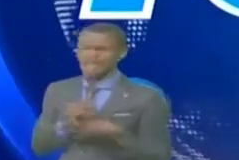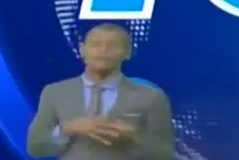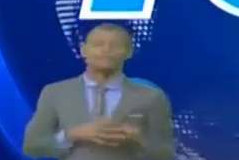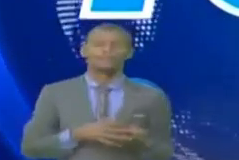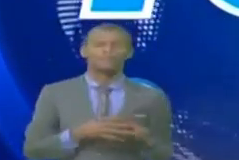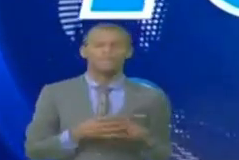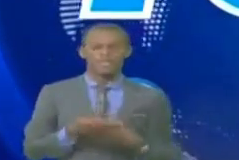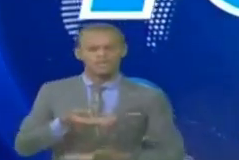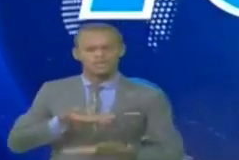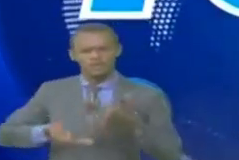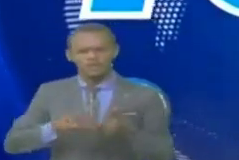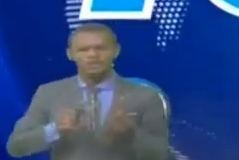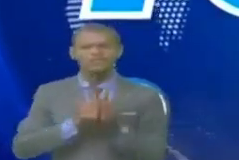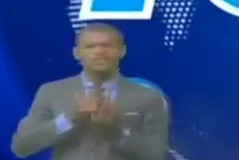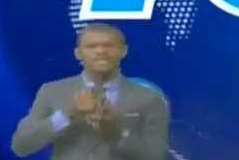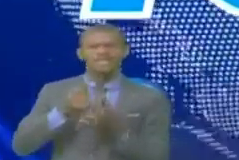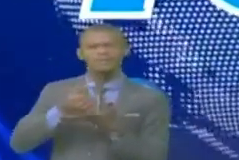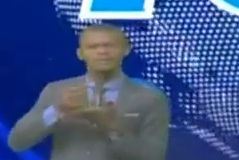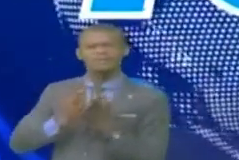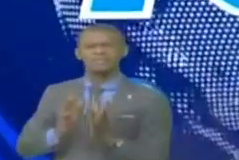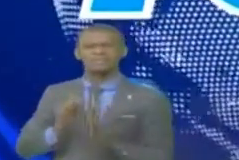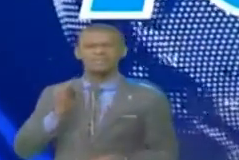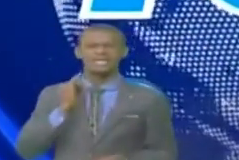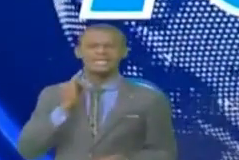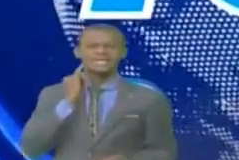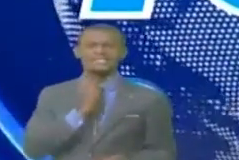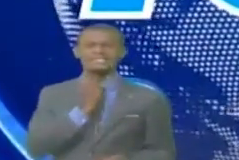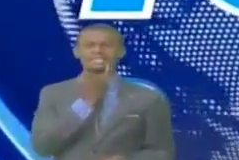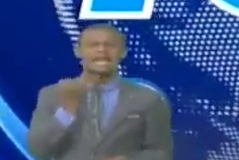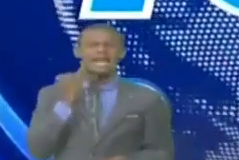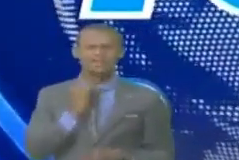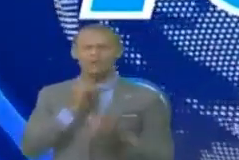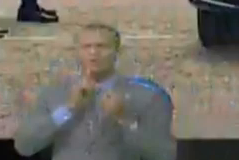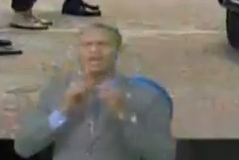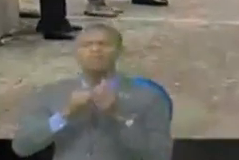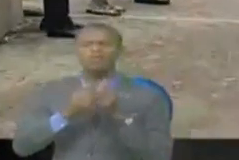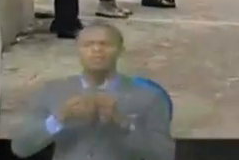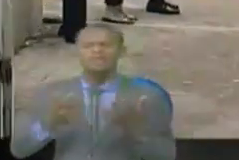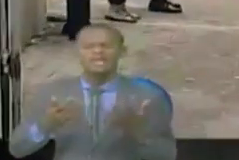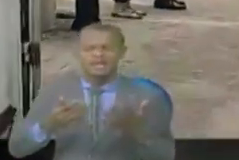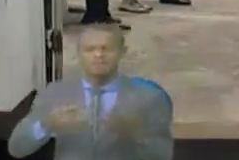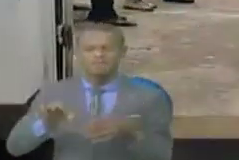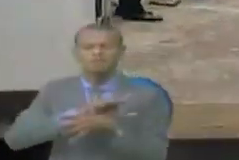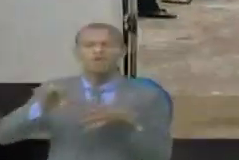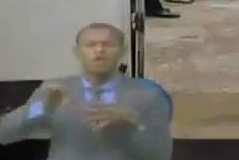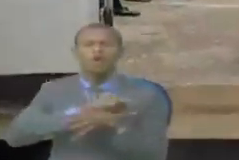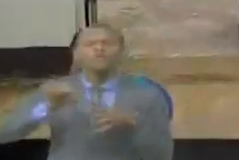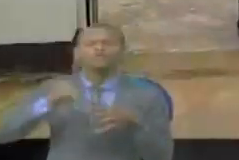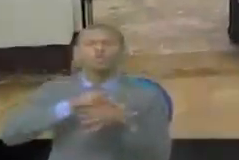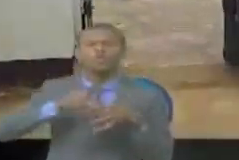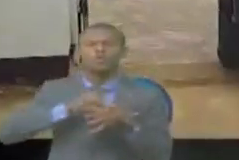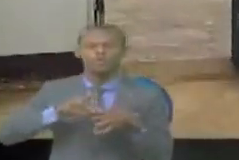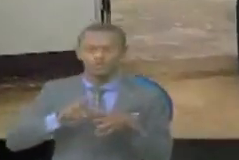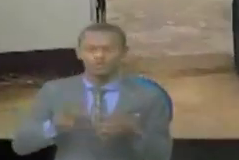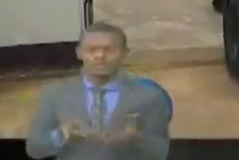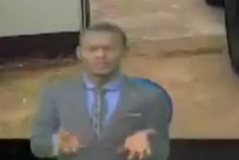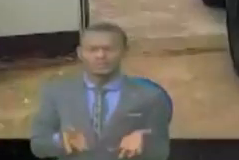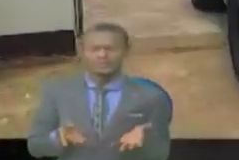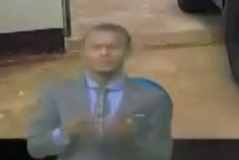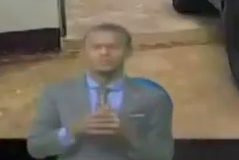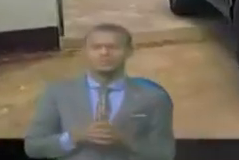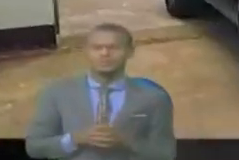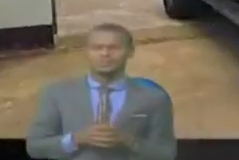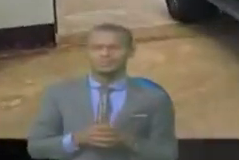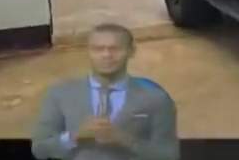République démocratique du Congo. Ils ont parlé de la formation professionnelle des Congolais. Dans cette Deep 4x4 se